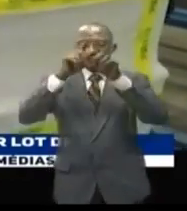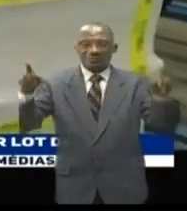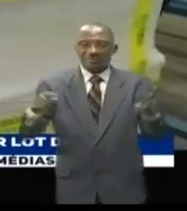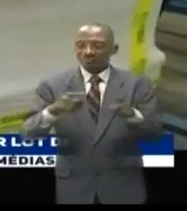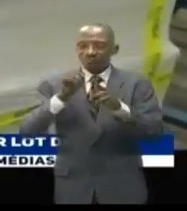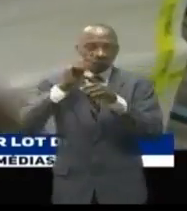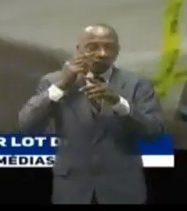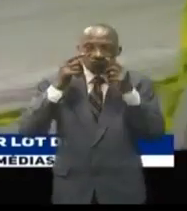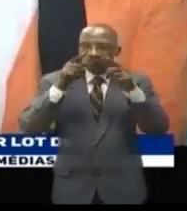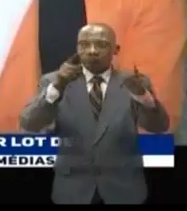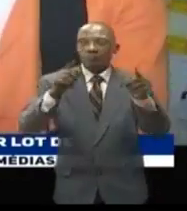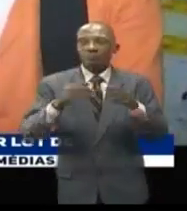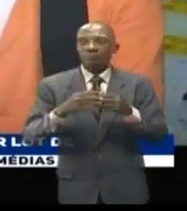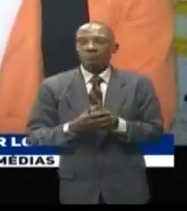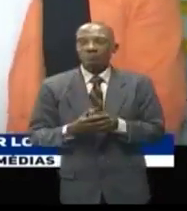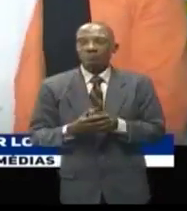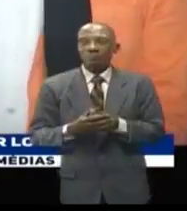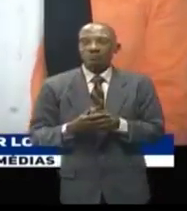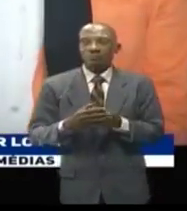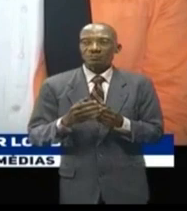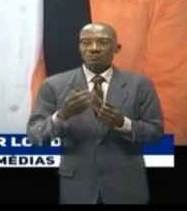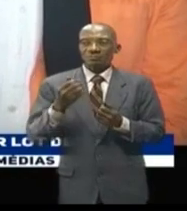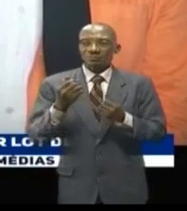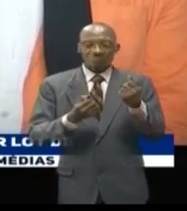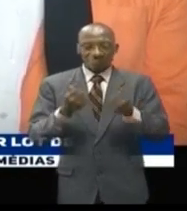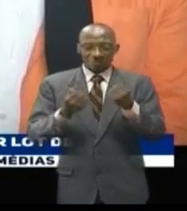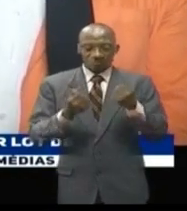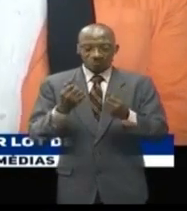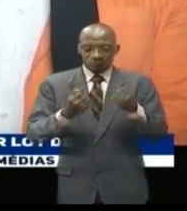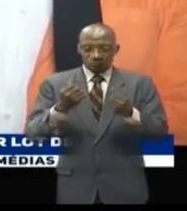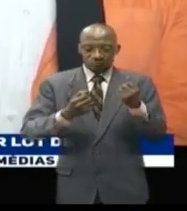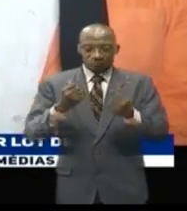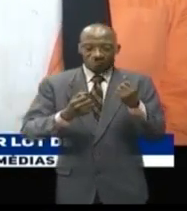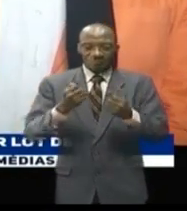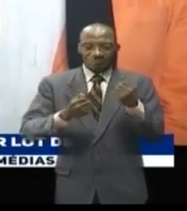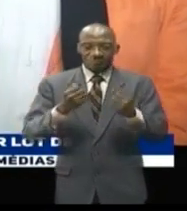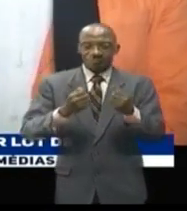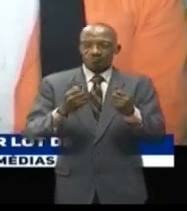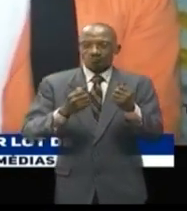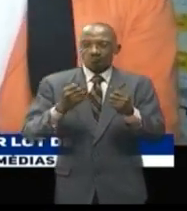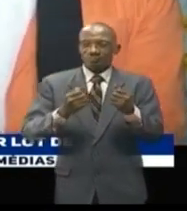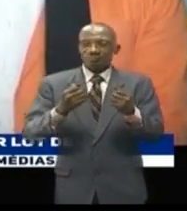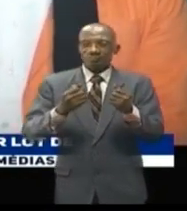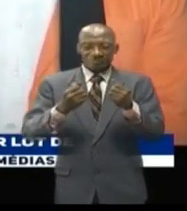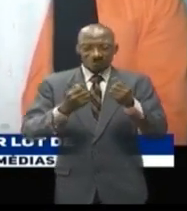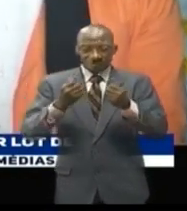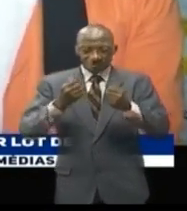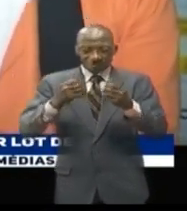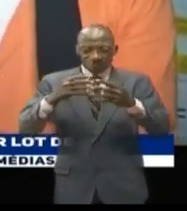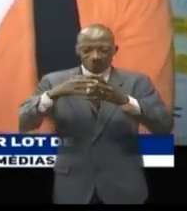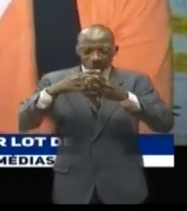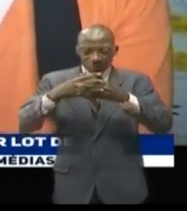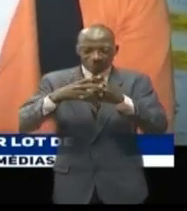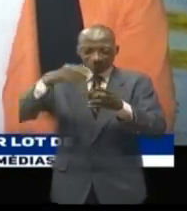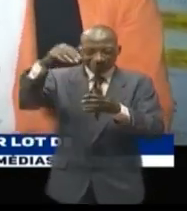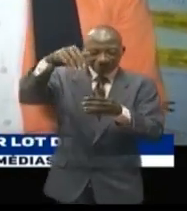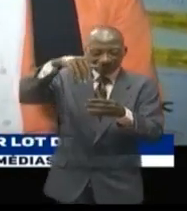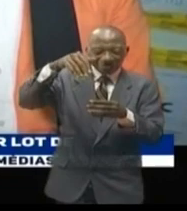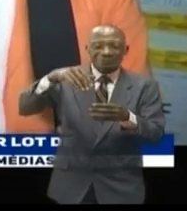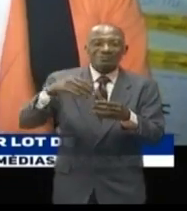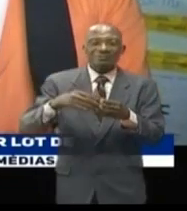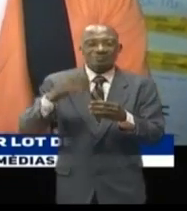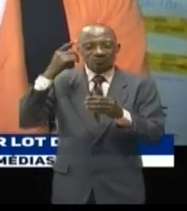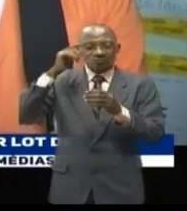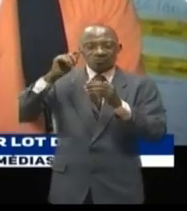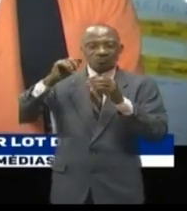le quart de reportage est déjà en train d'être monté parce que ça demande de travail et la demande et la